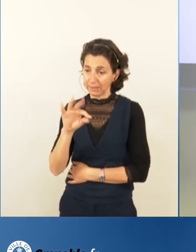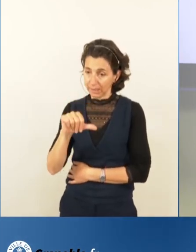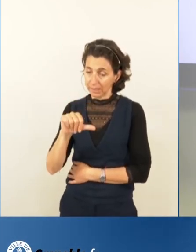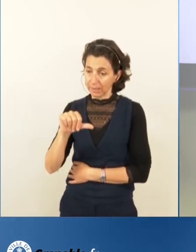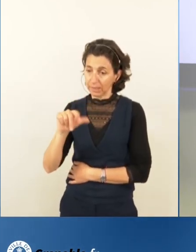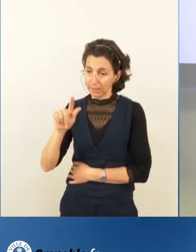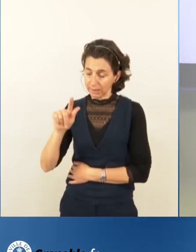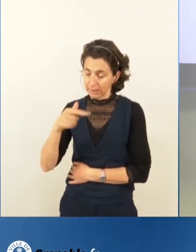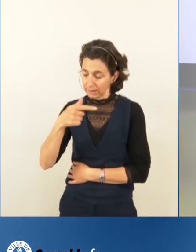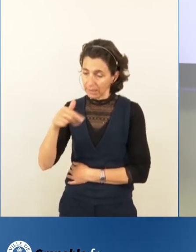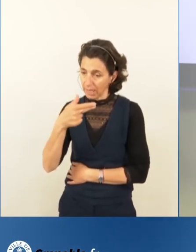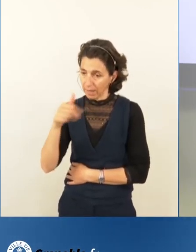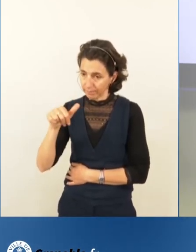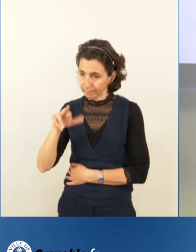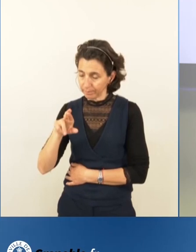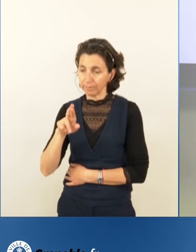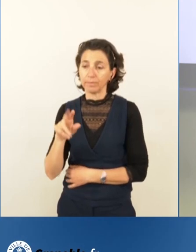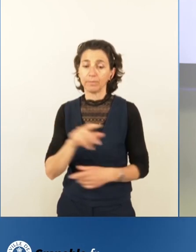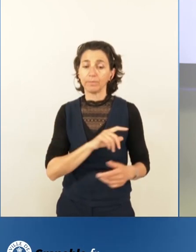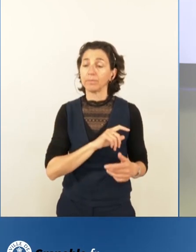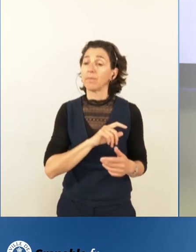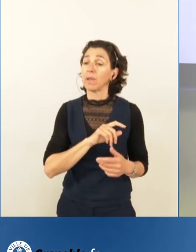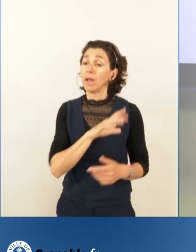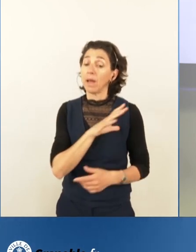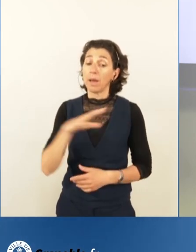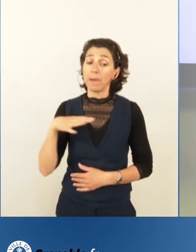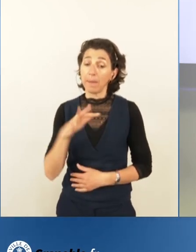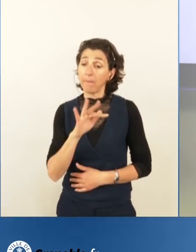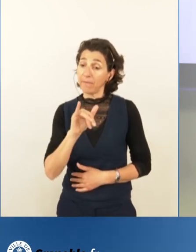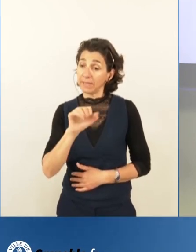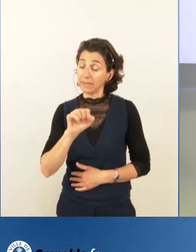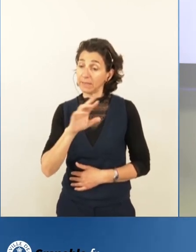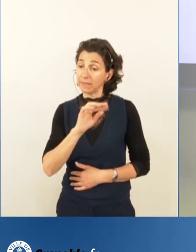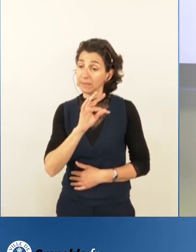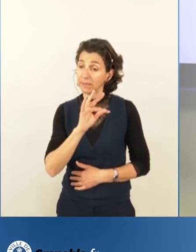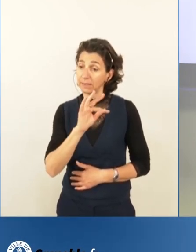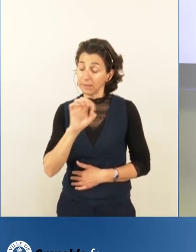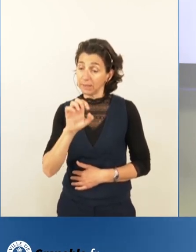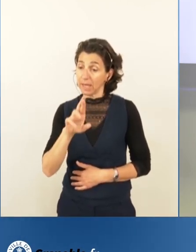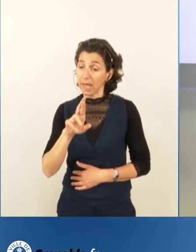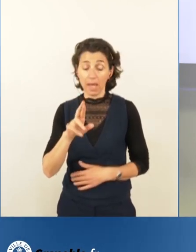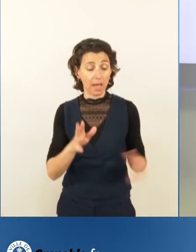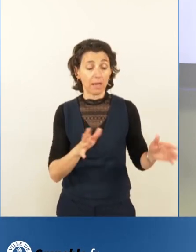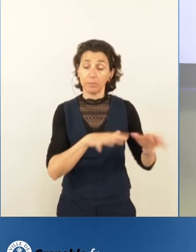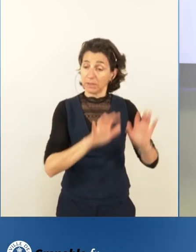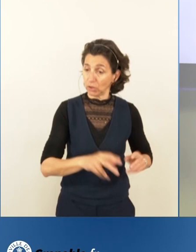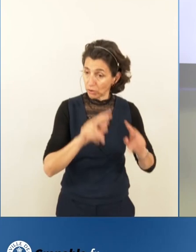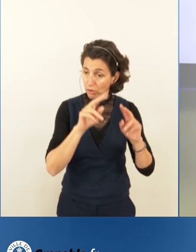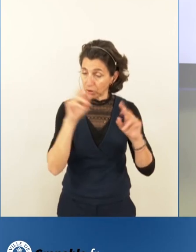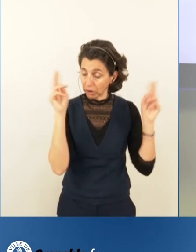Madame Pfister se verra attribuer la responsabilité de l'administration générale de la question